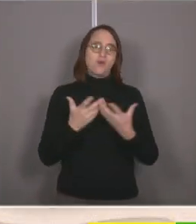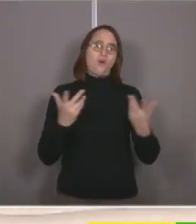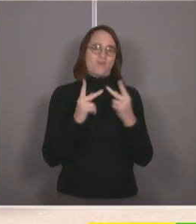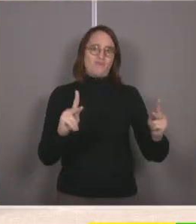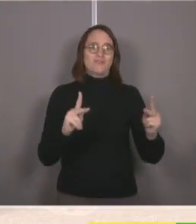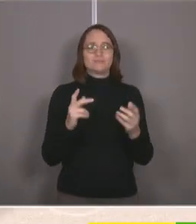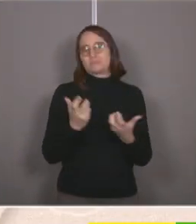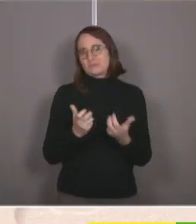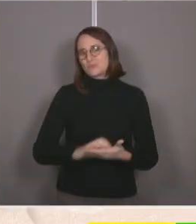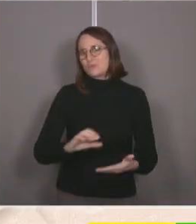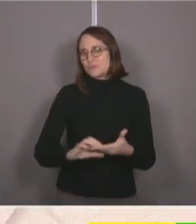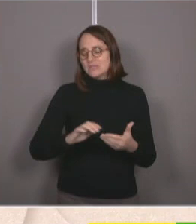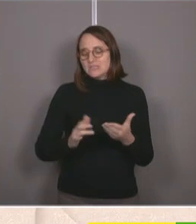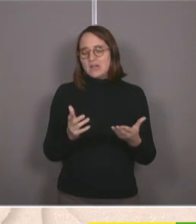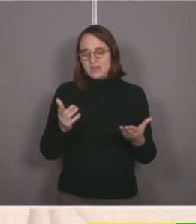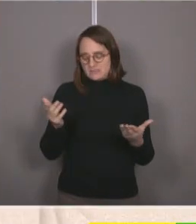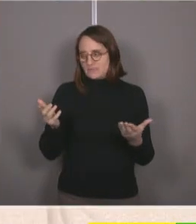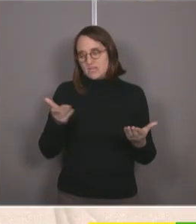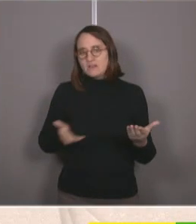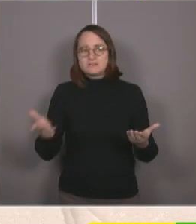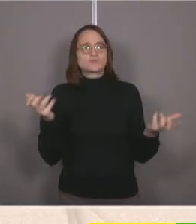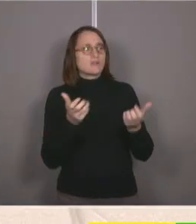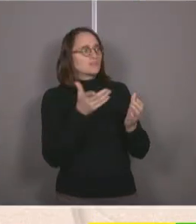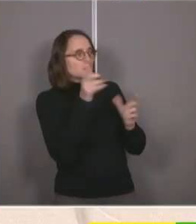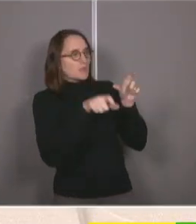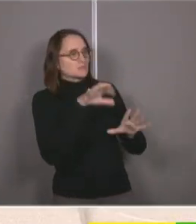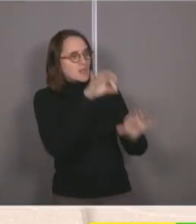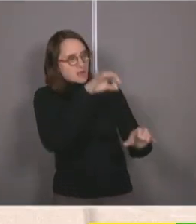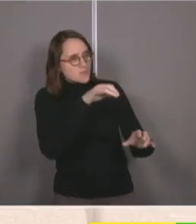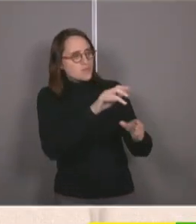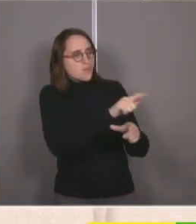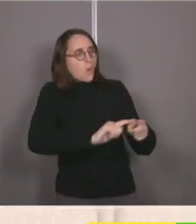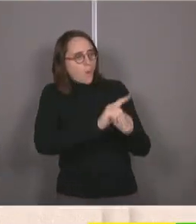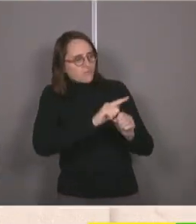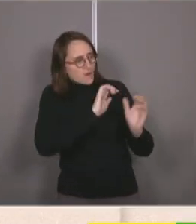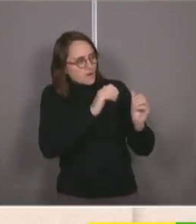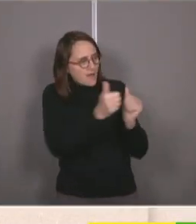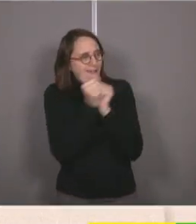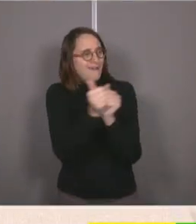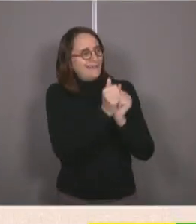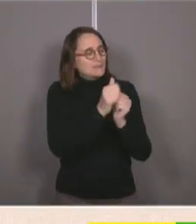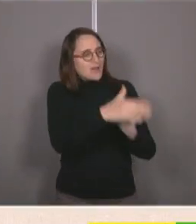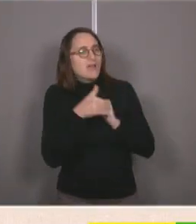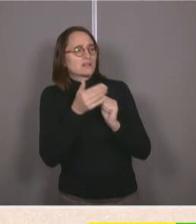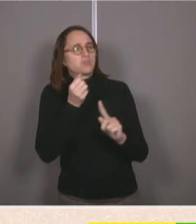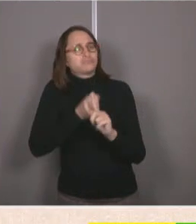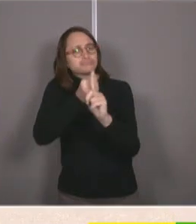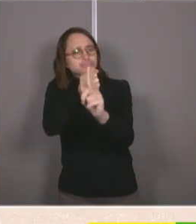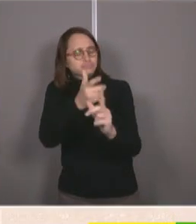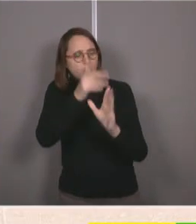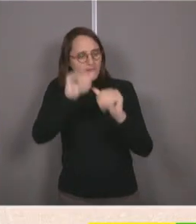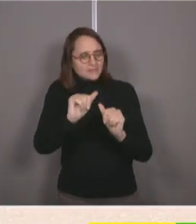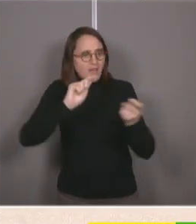Toulouse, il y a des attentes très fortes vis-à-vis des élus locaux qui devraient agir davantage pour lutter ensemble contre le réchauffement climatique, contre le